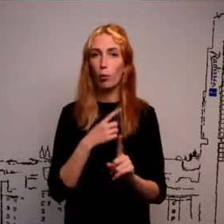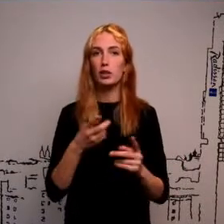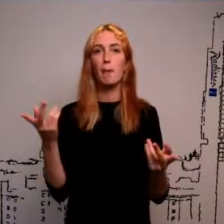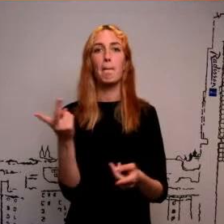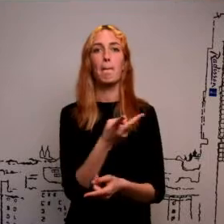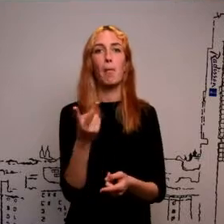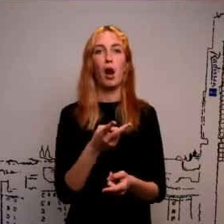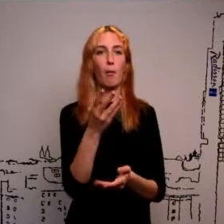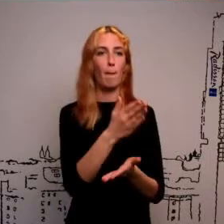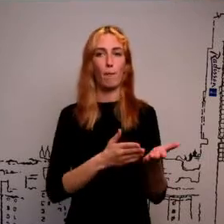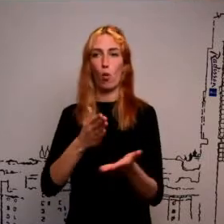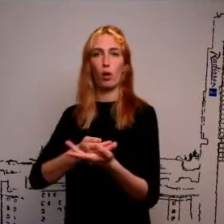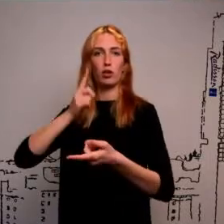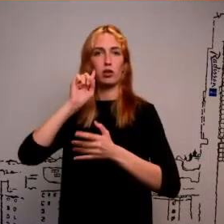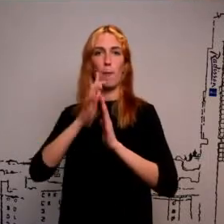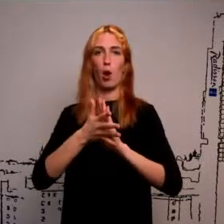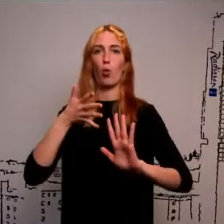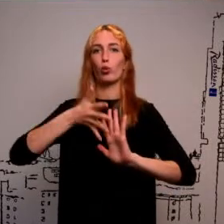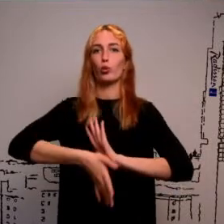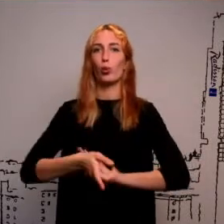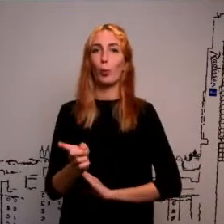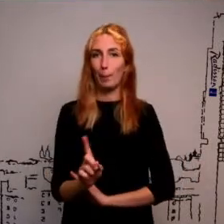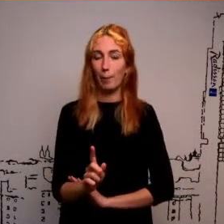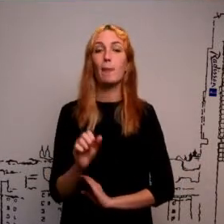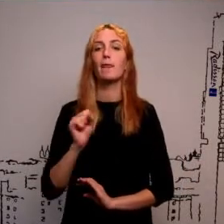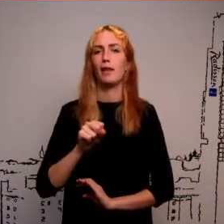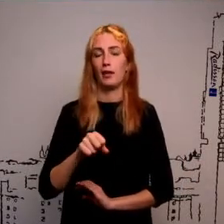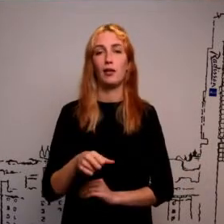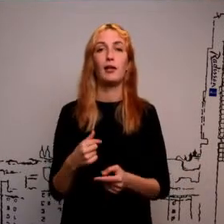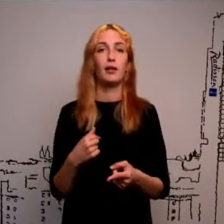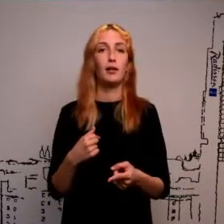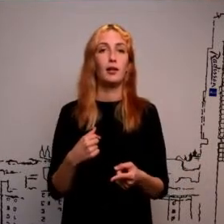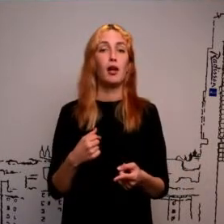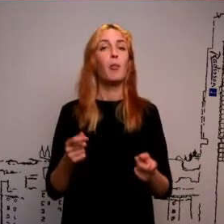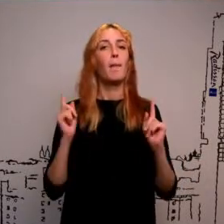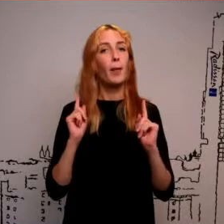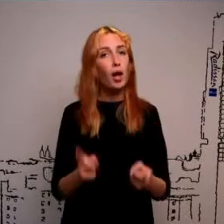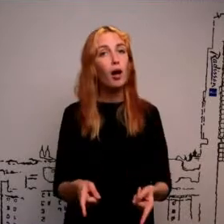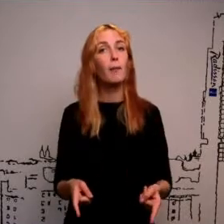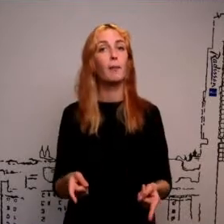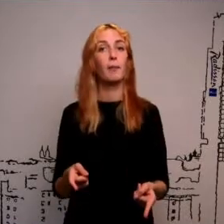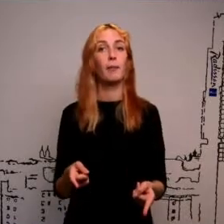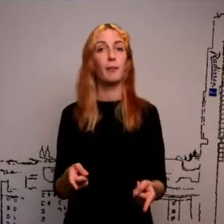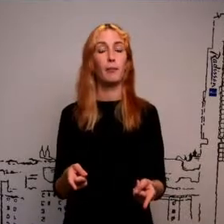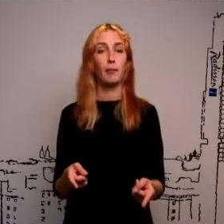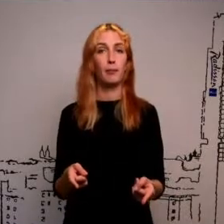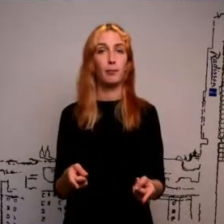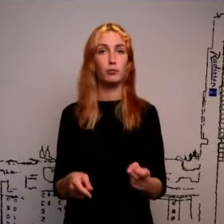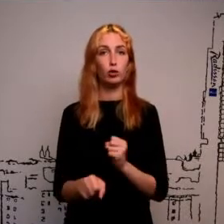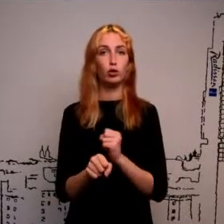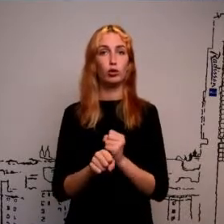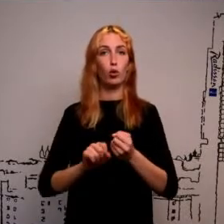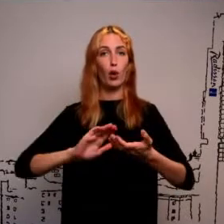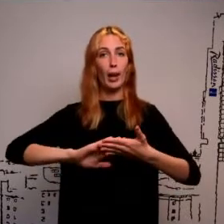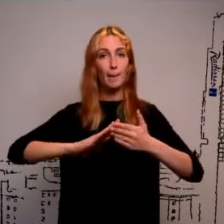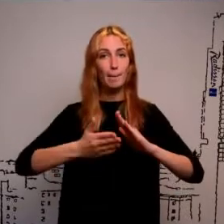on tegemist. Ehk siis jah, igal juhul peab olema see tööleping